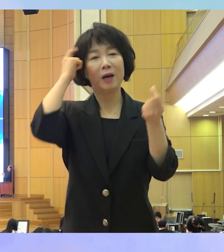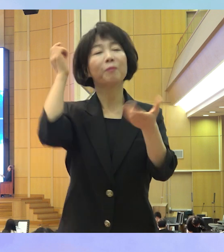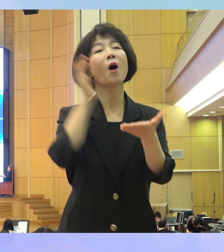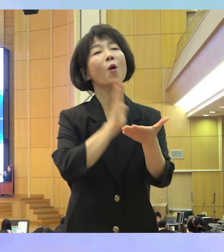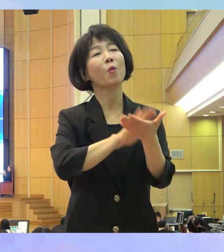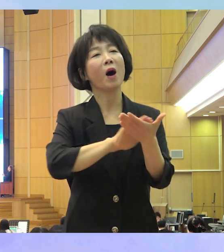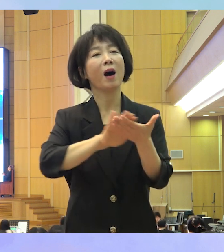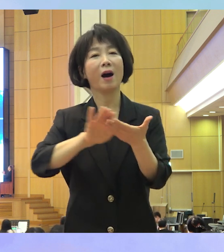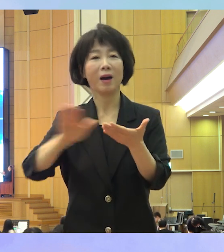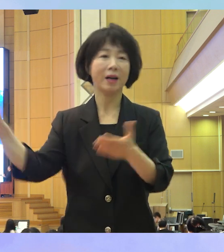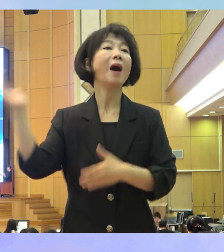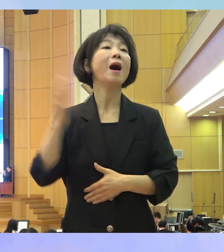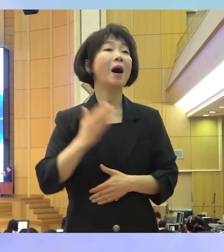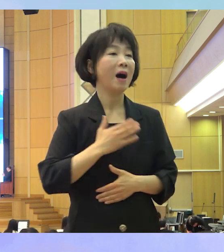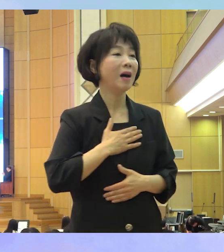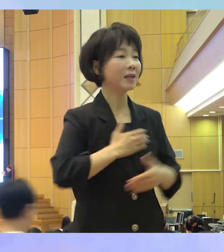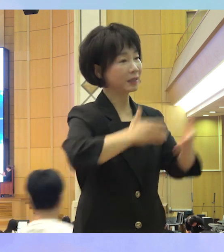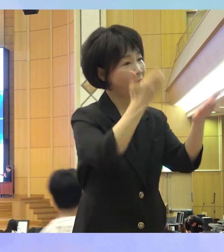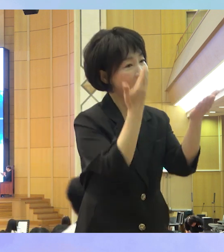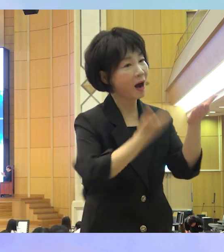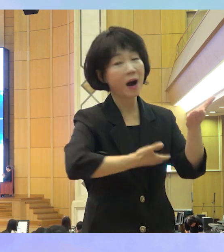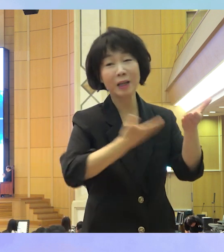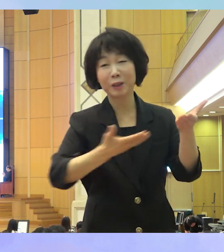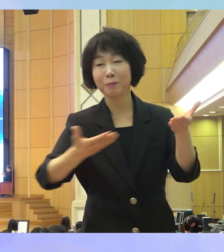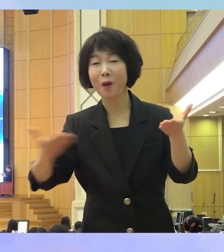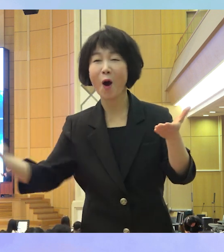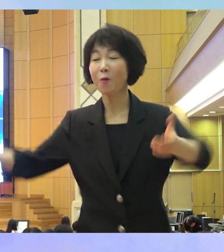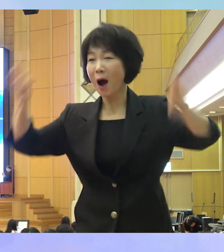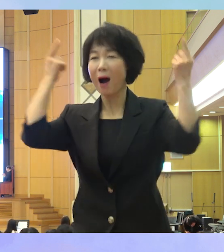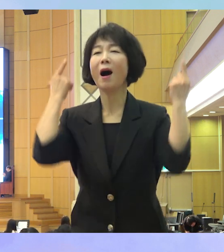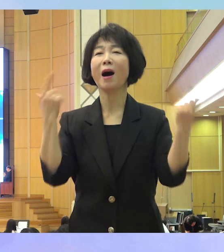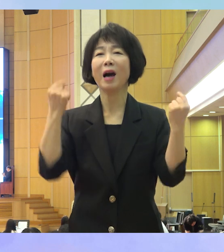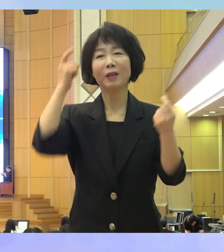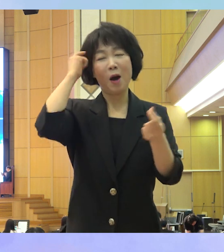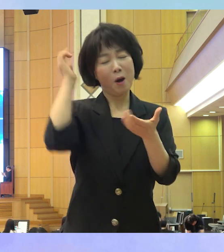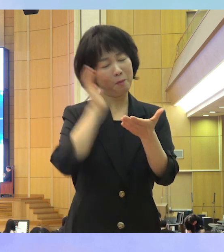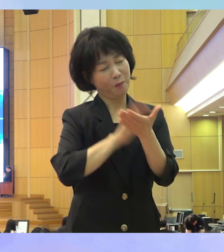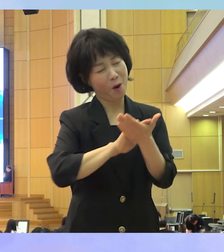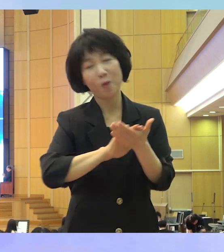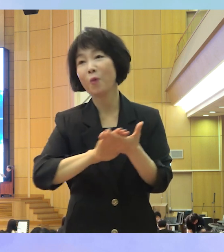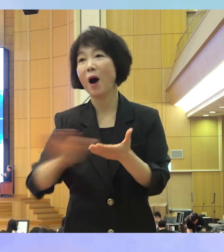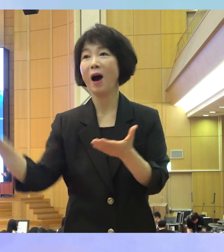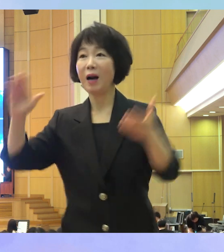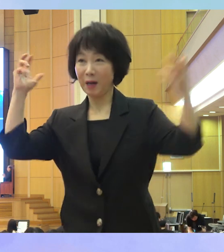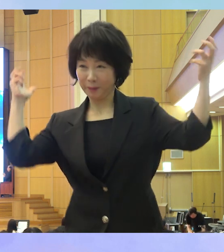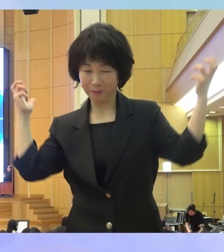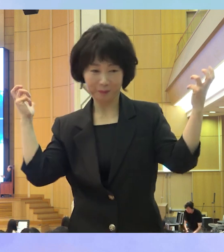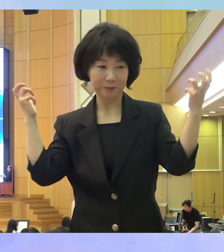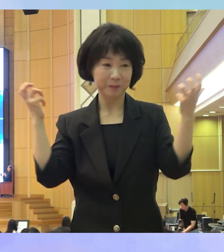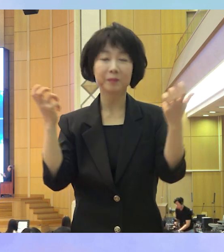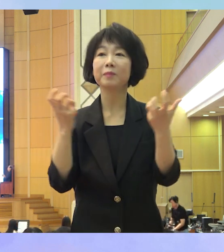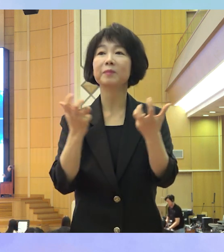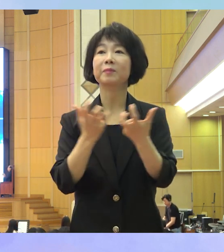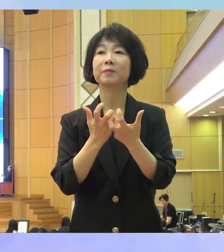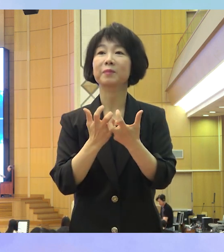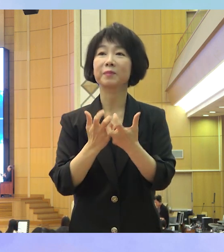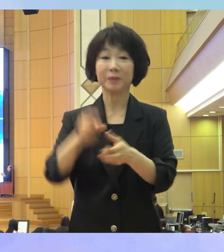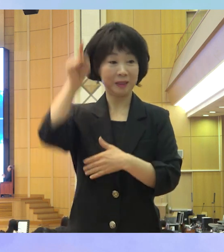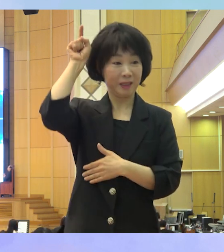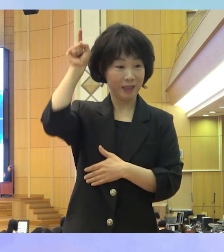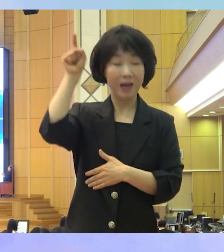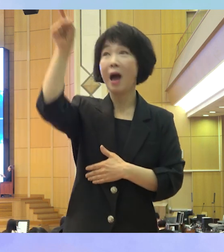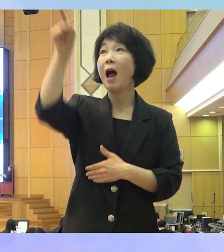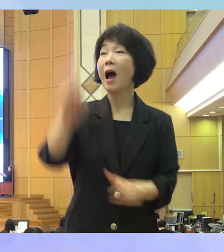평화 내게 강같은 평화가 넘치. 저 바다보다도